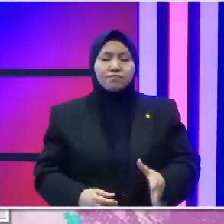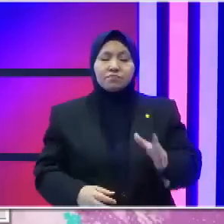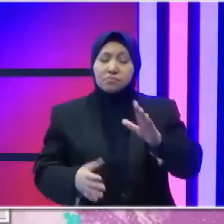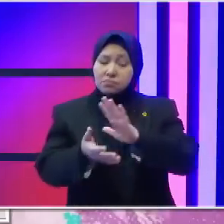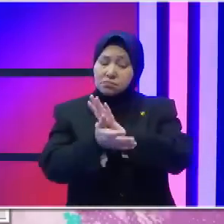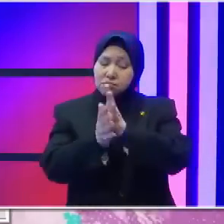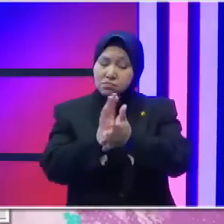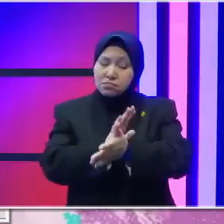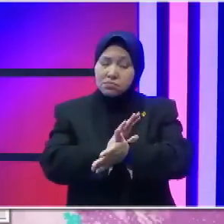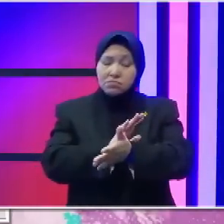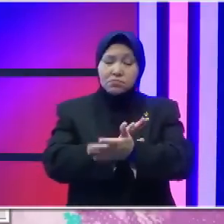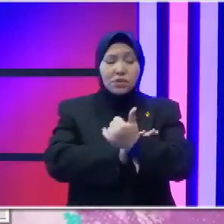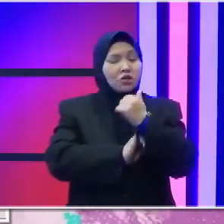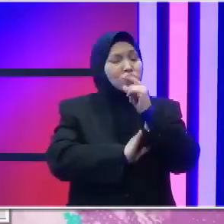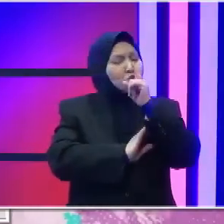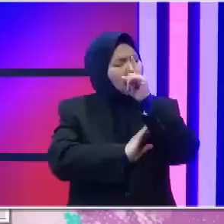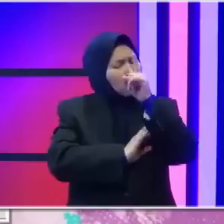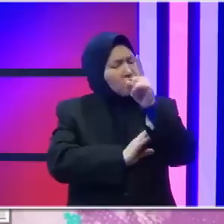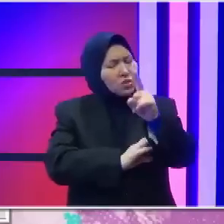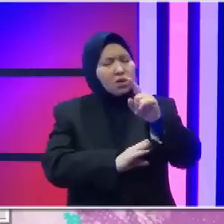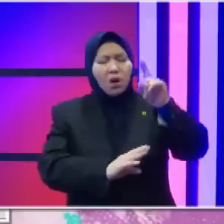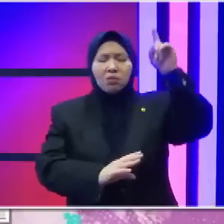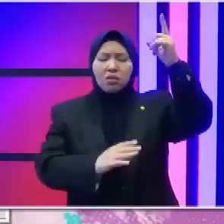Fa innama